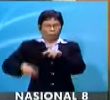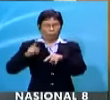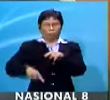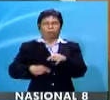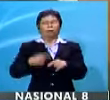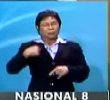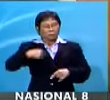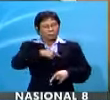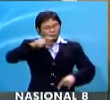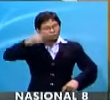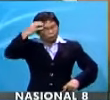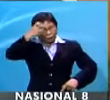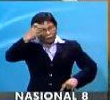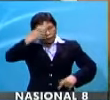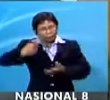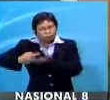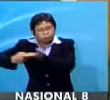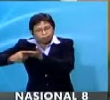unilateral